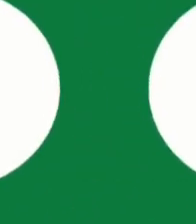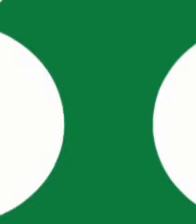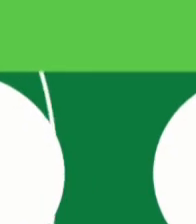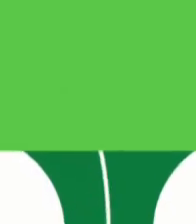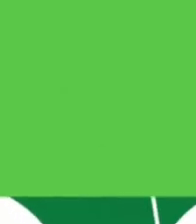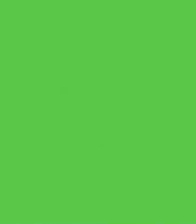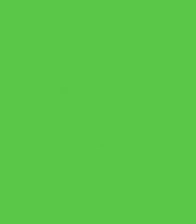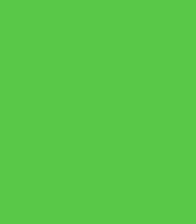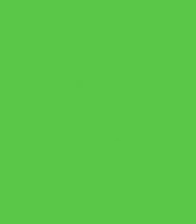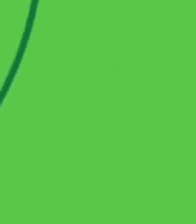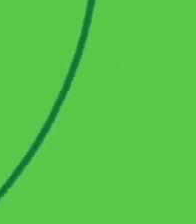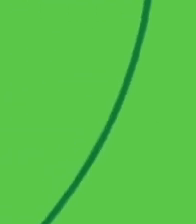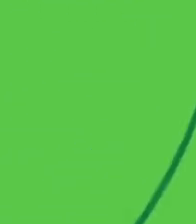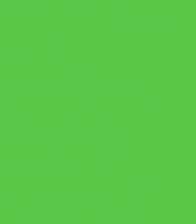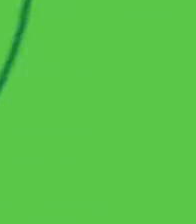Музика